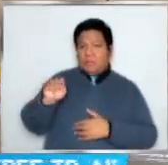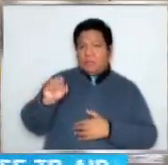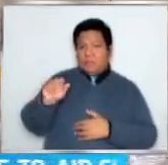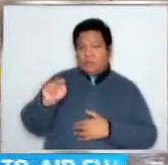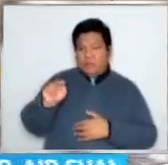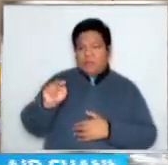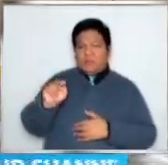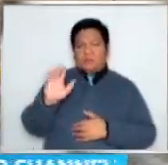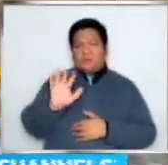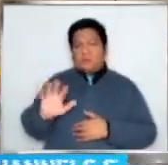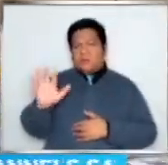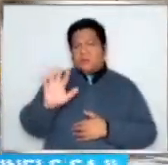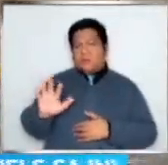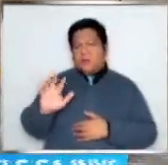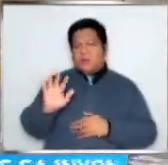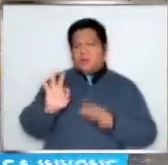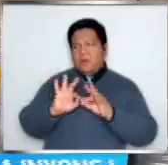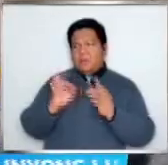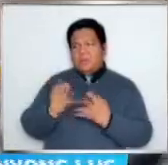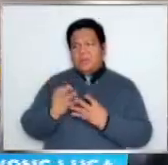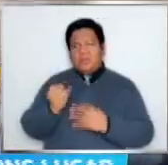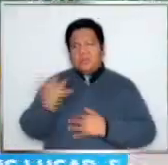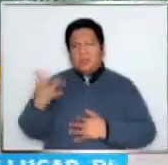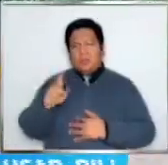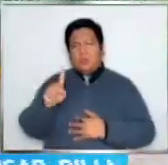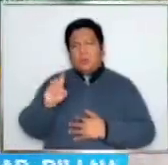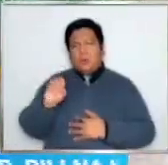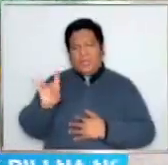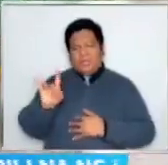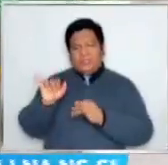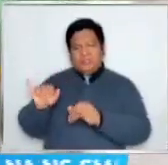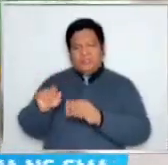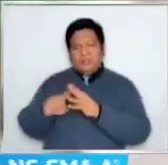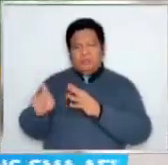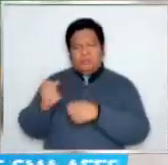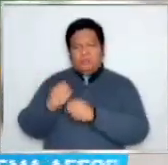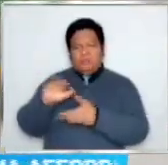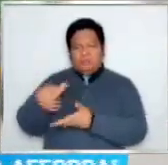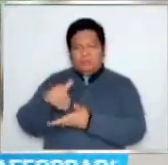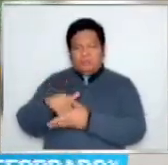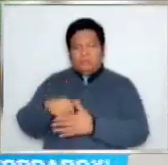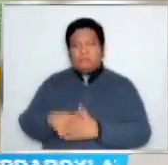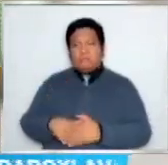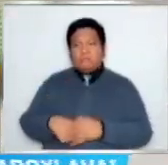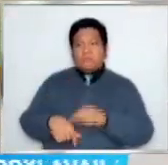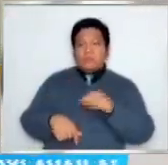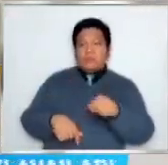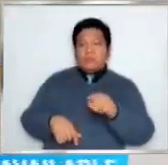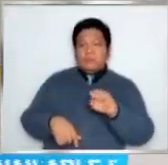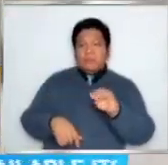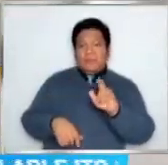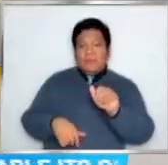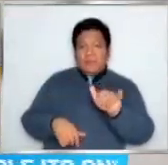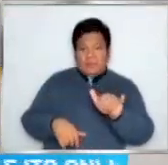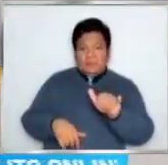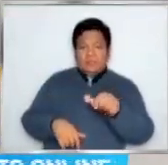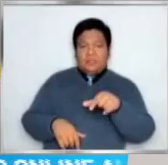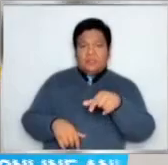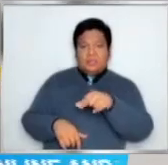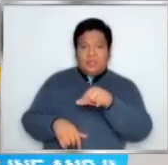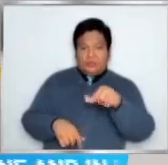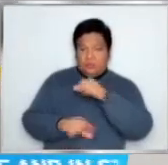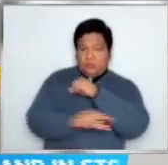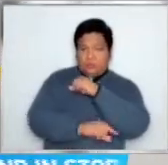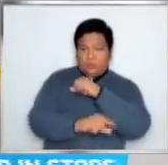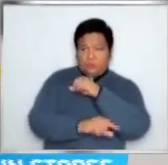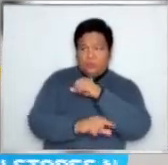ang nasa evacuation center. Samantalang sa bayan ng Mulanay, Quezon ay aabot naman sa 300 pamilya ang inilikas simula pa